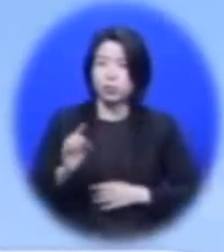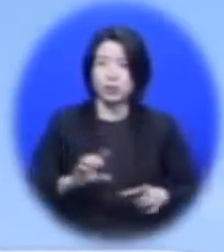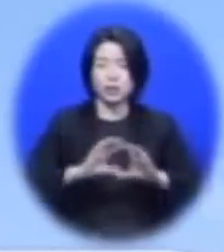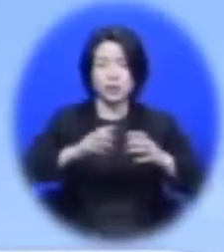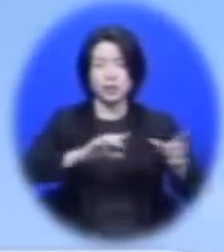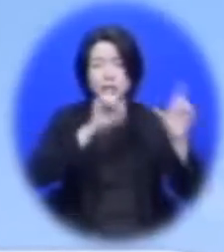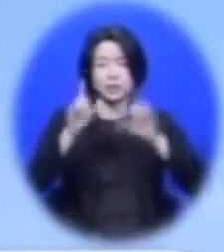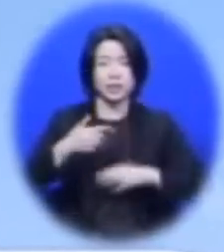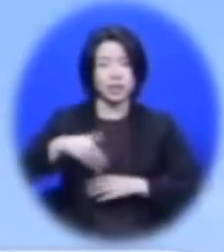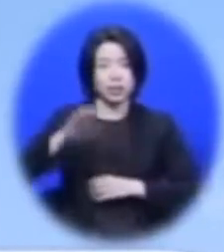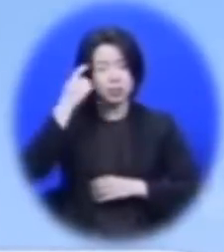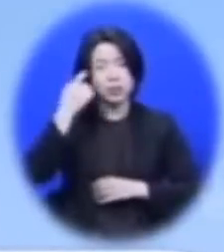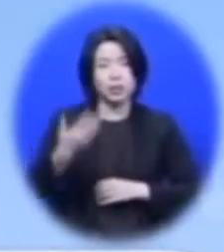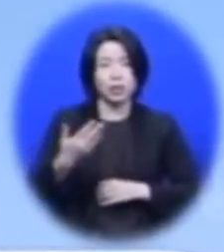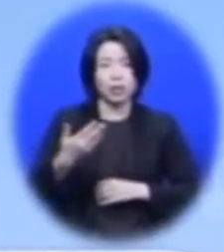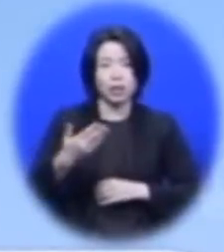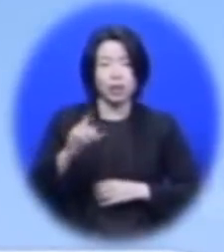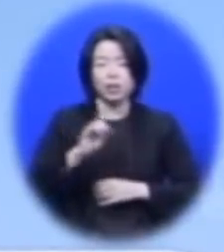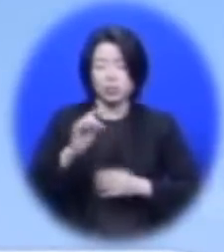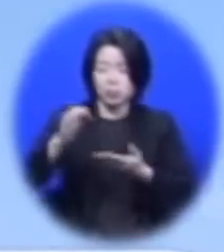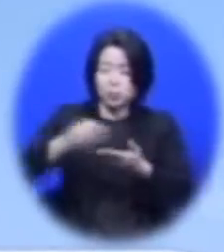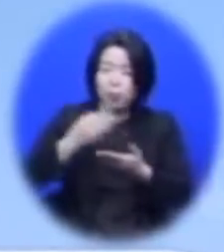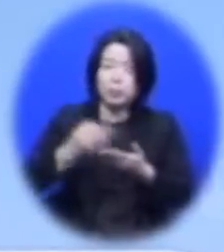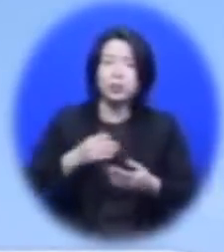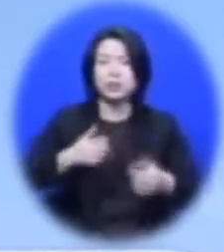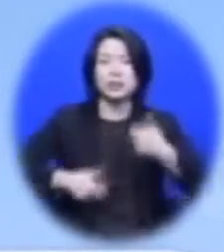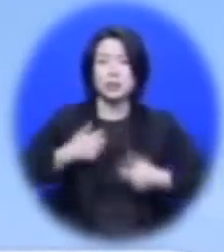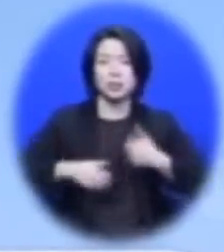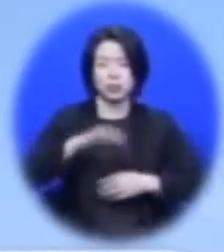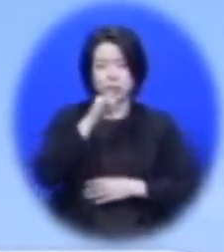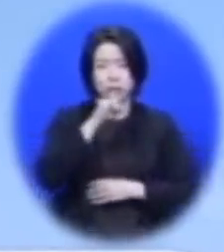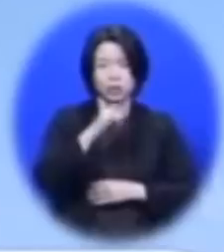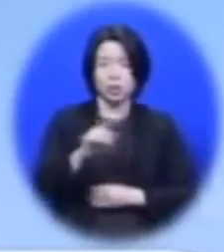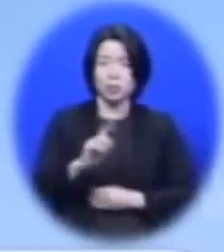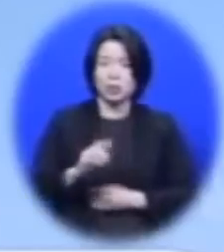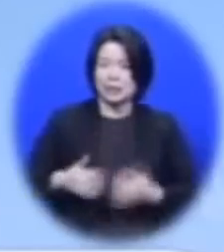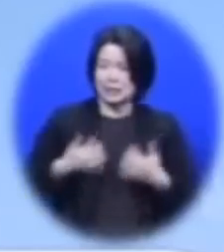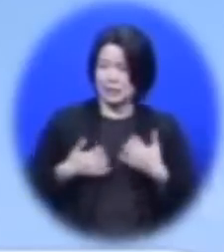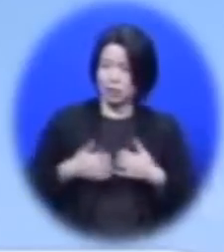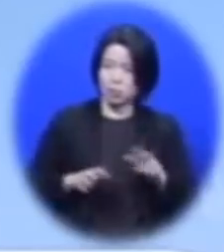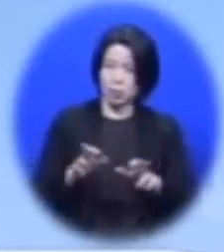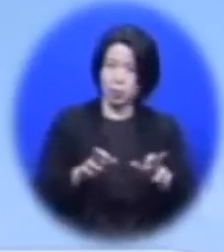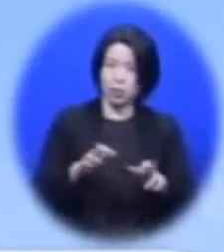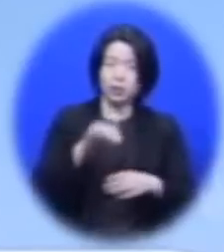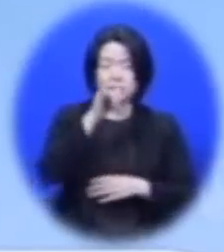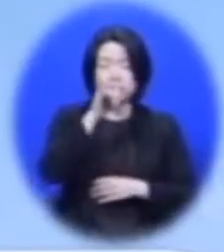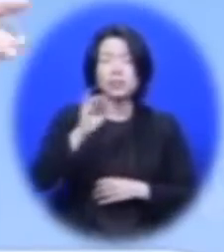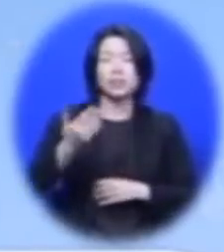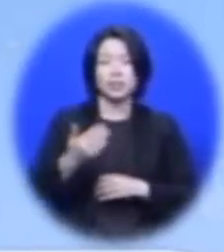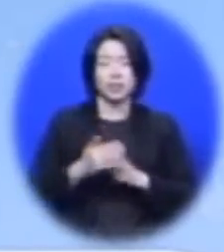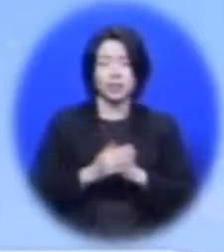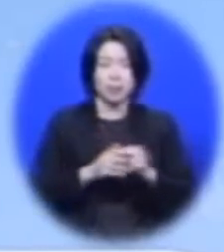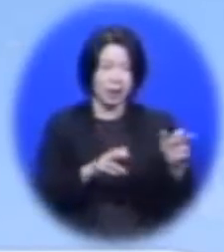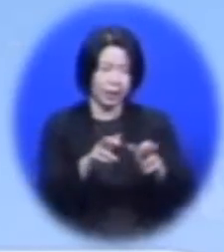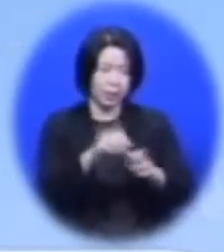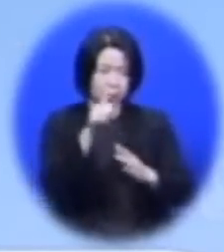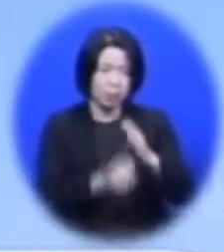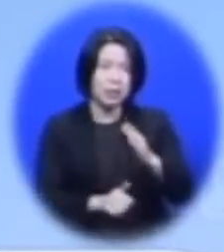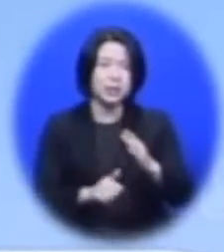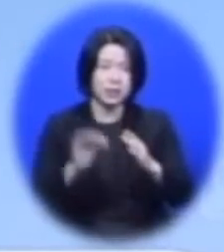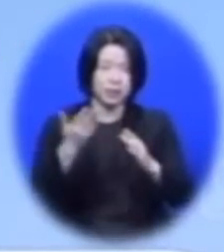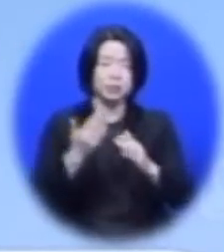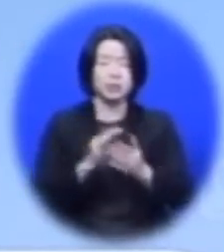돈 버는 재미라도 있어야 되잖아요. 뭔가 세상에 즐기는 오락이라도 뭐가 있어야 되잖아요. 그러니까 게임도 빠지는 거잖아요.